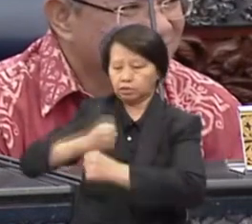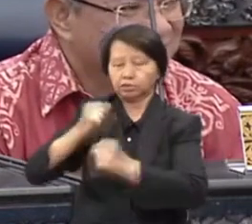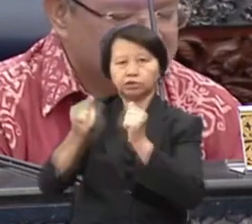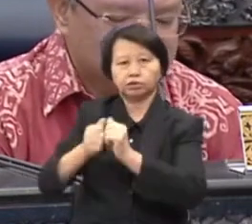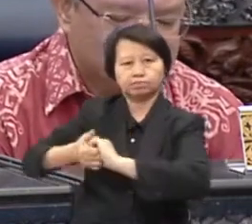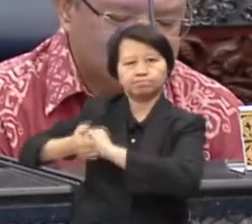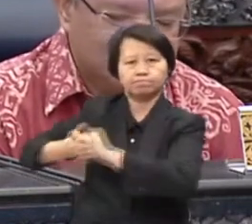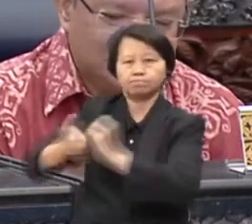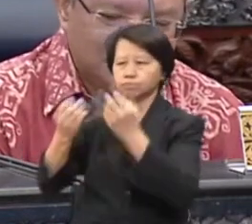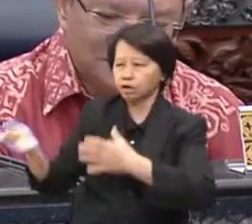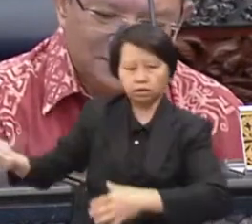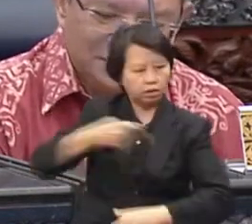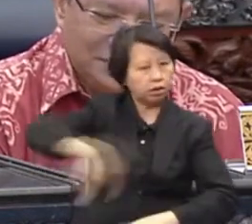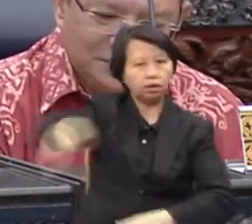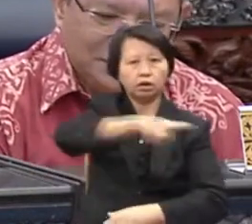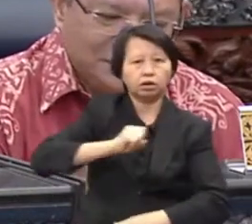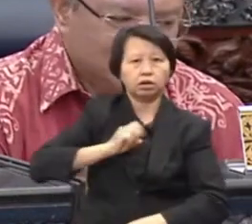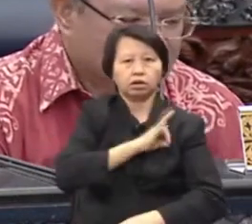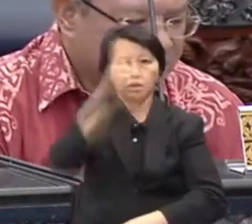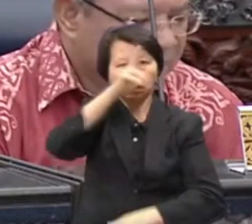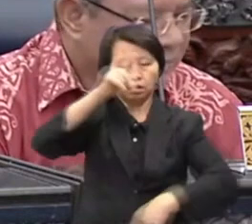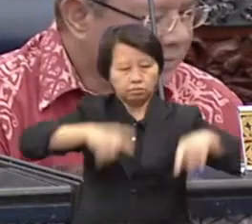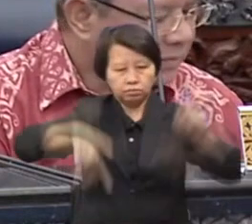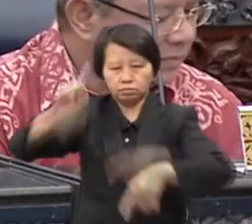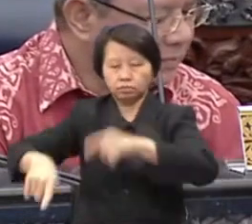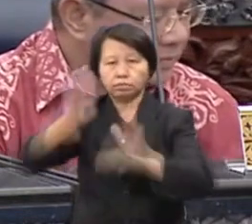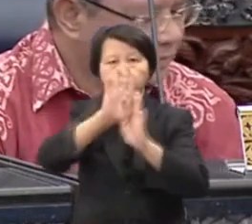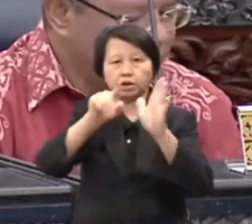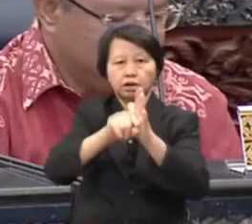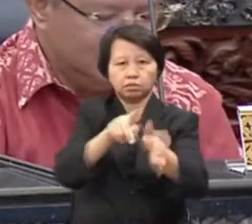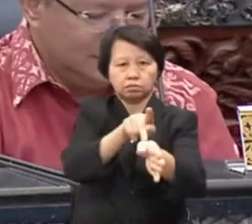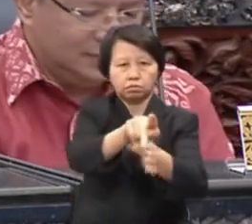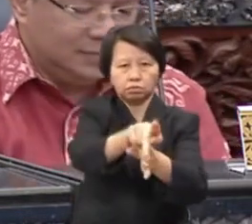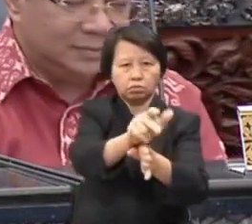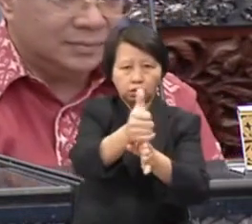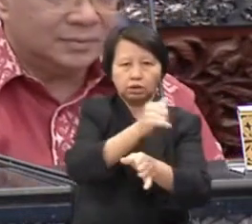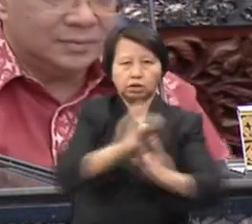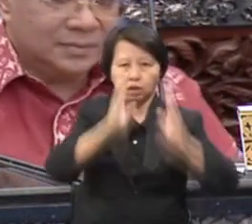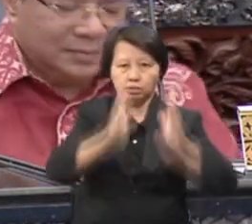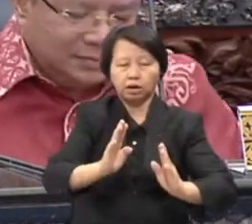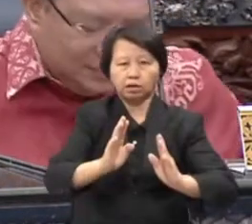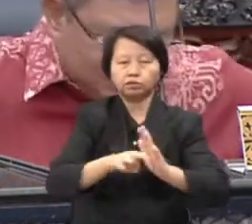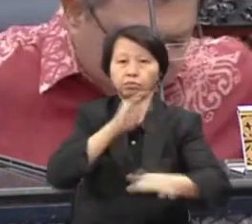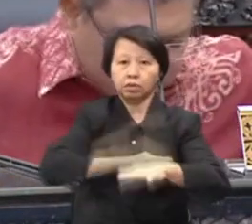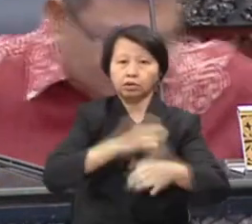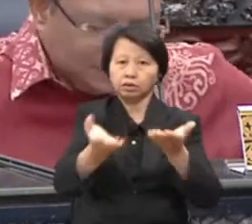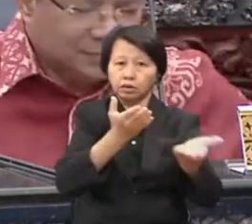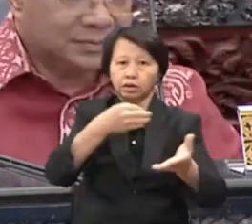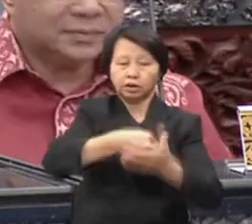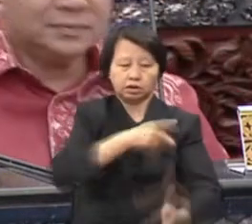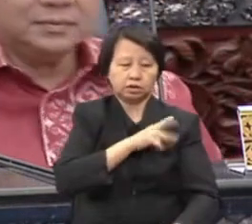rapat ramai penjawab awam daripada berbagai latar belakang kebakaran dan bangsa sewaktu berhikmat